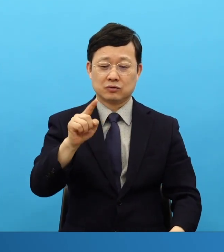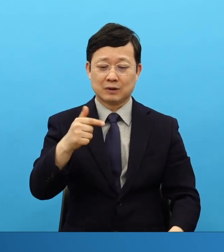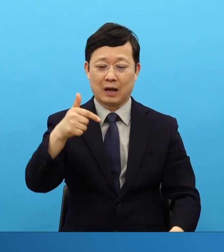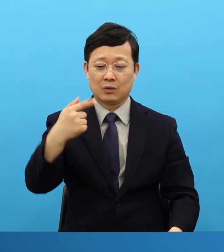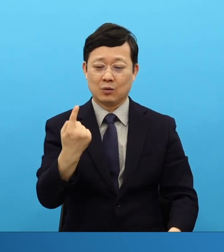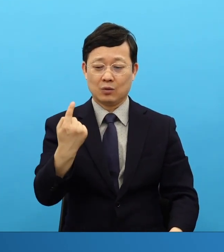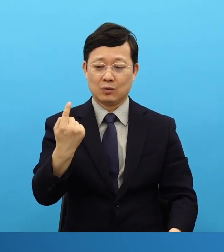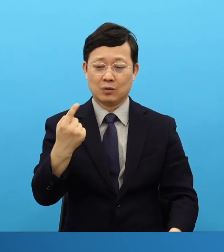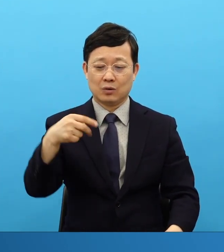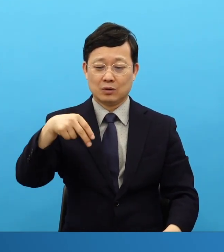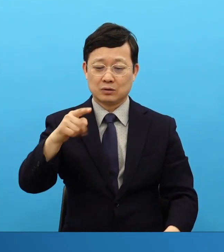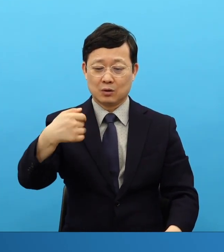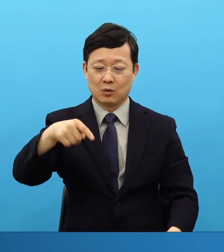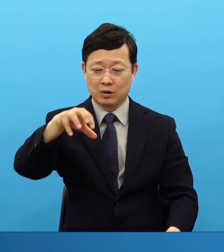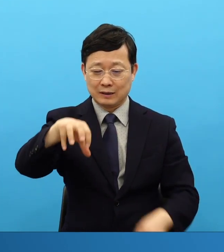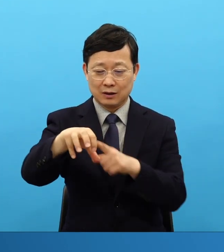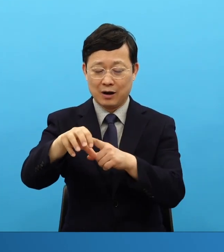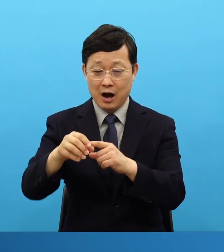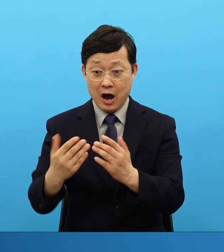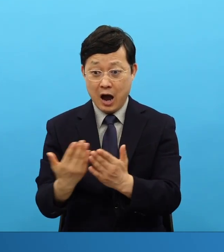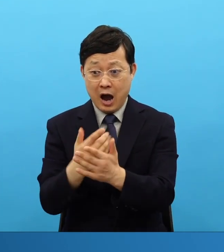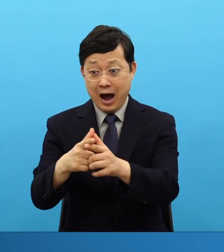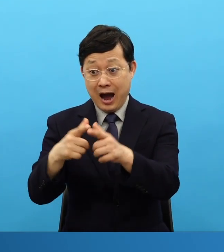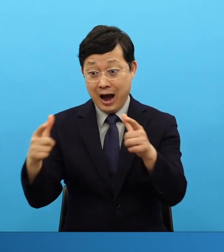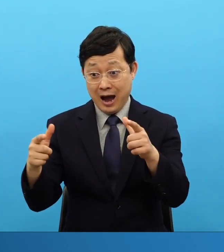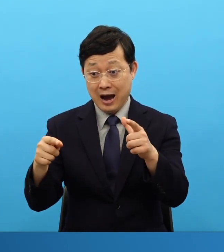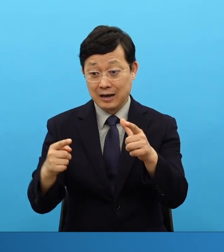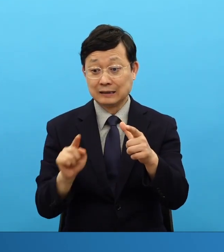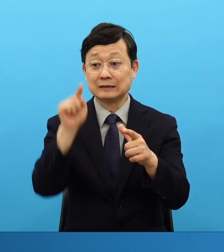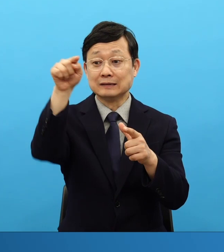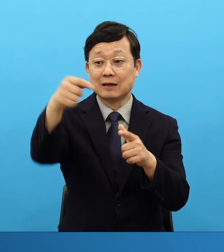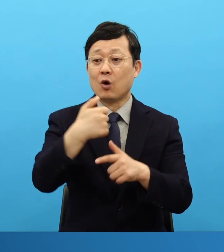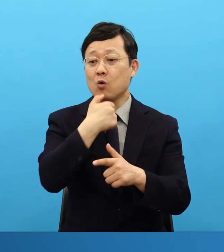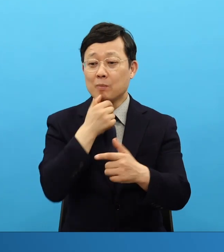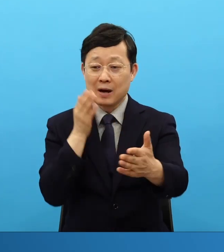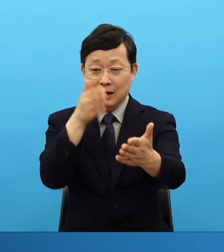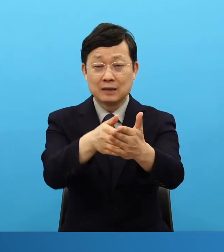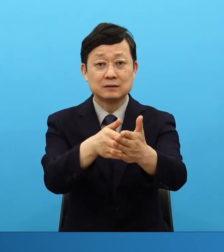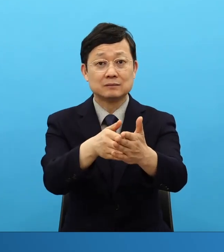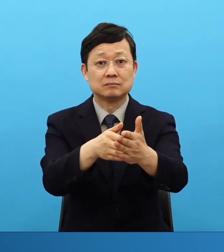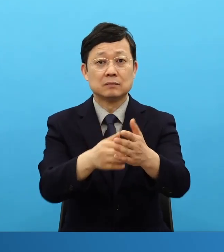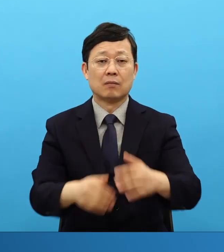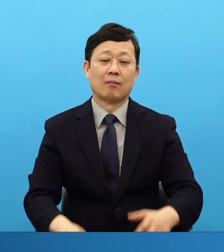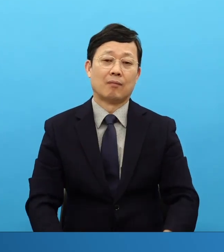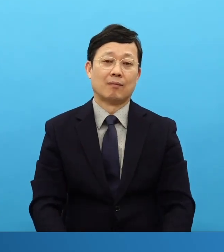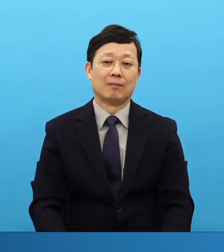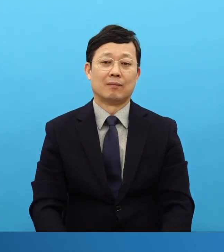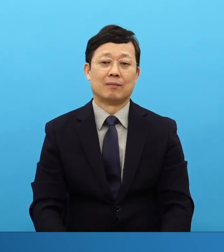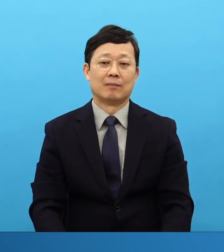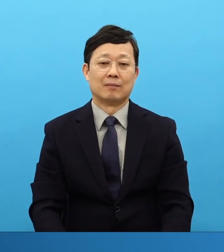happen? 로마도 보아야 하리라. He says you must also see Rome.